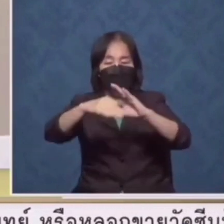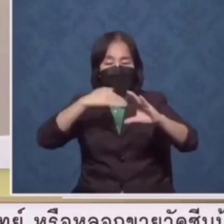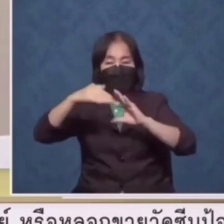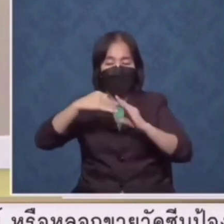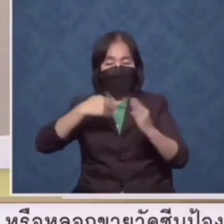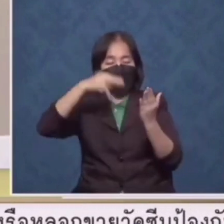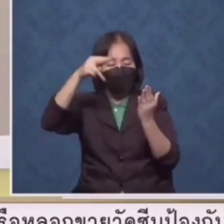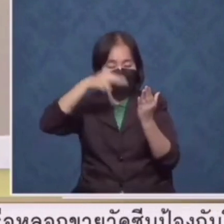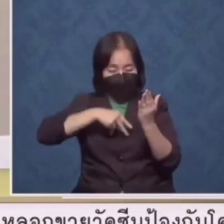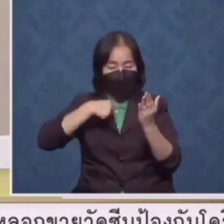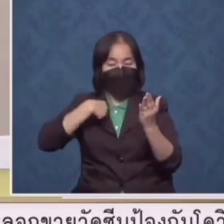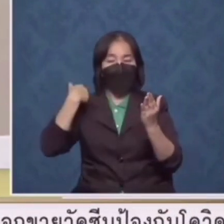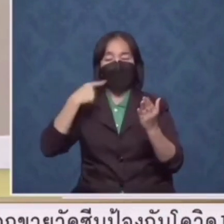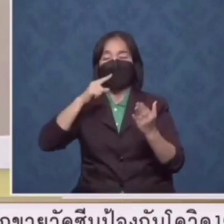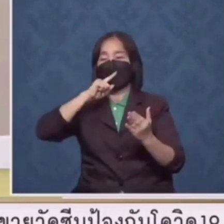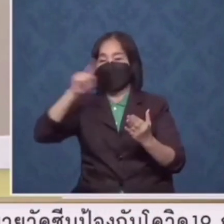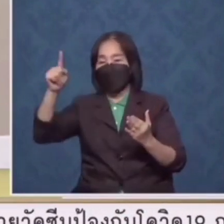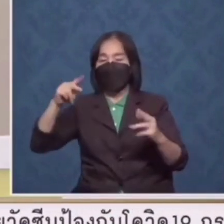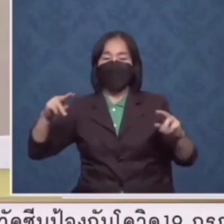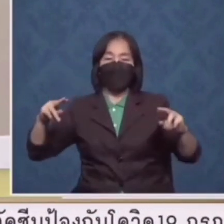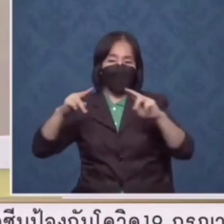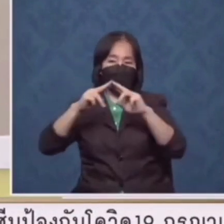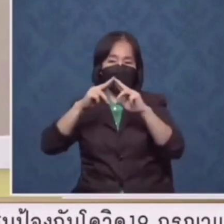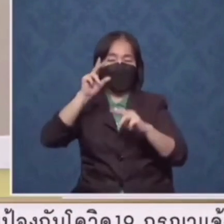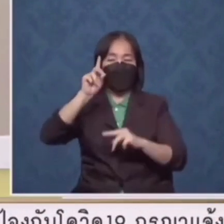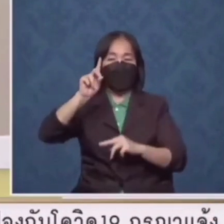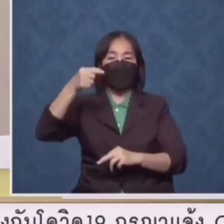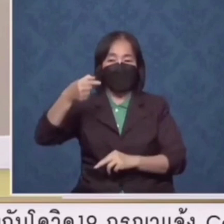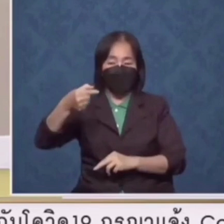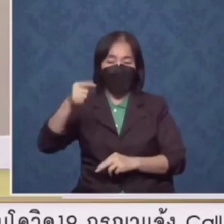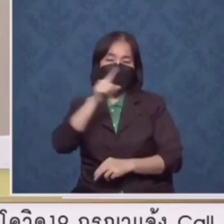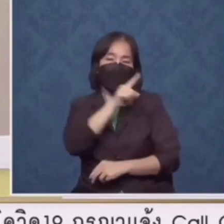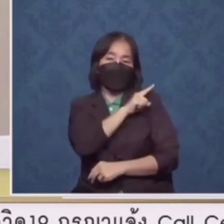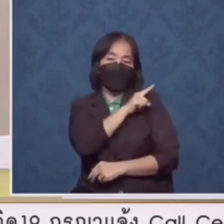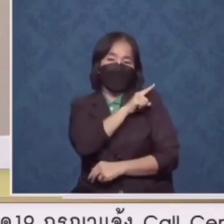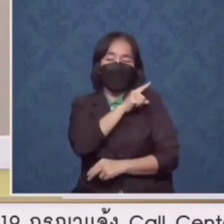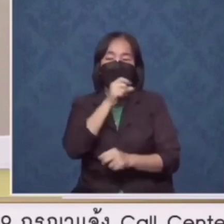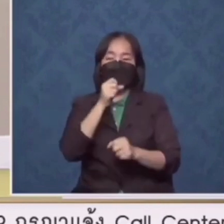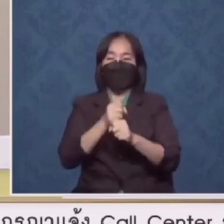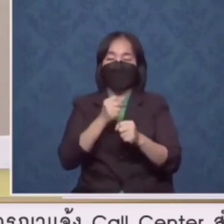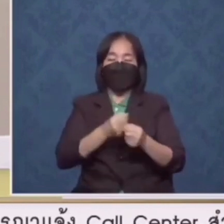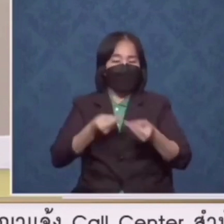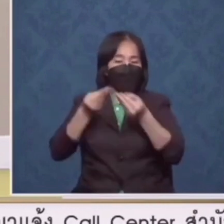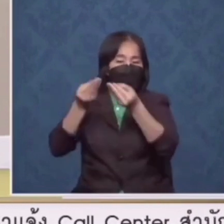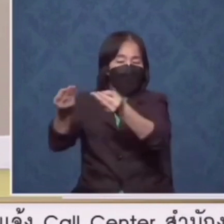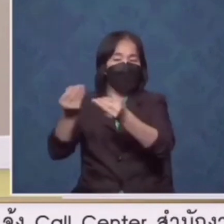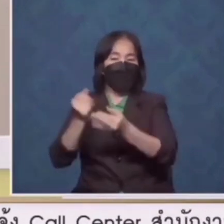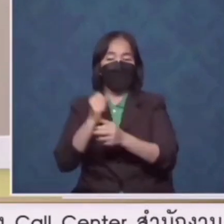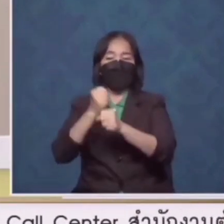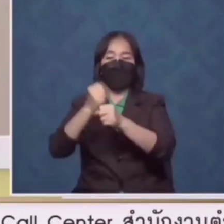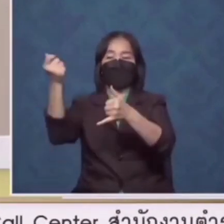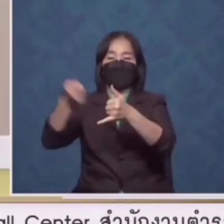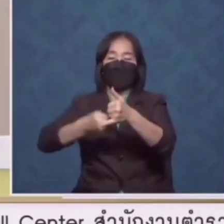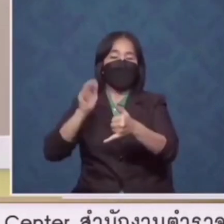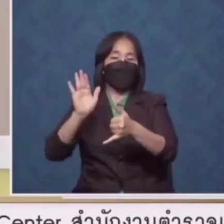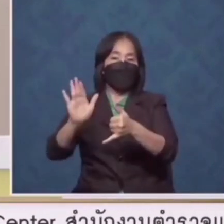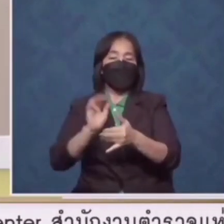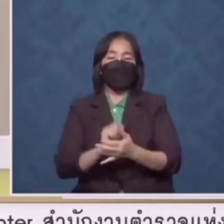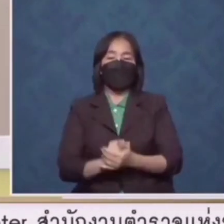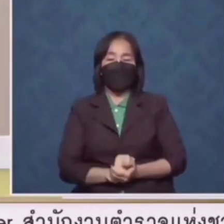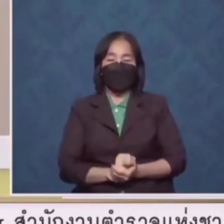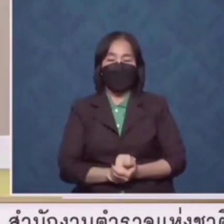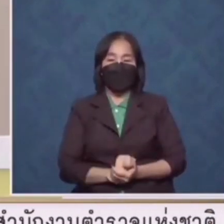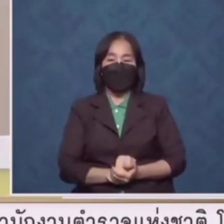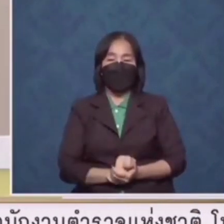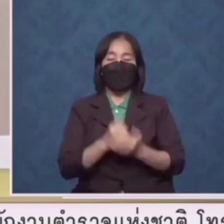องแจ้งให้กระส่วง Digital และสถิยสังคมนั้นได้นำเดิการตามหนา หน้าที่ต่อไปขออย่าดว่าในสิงที่ท่าน